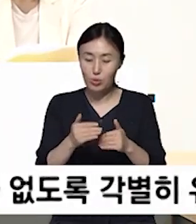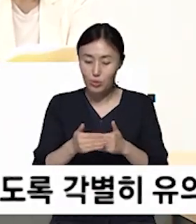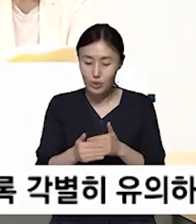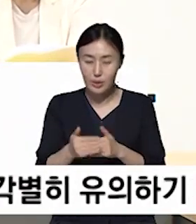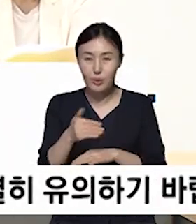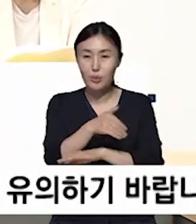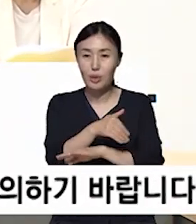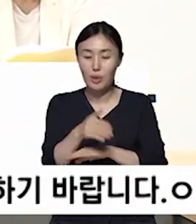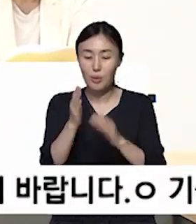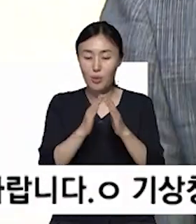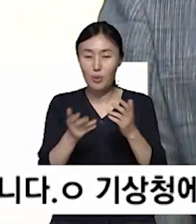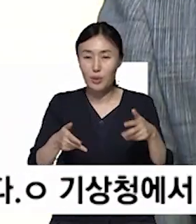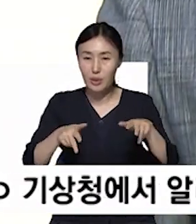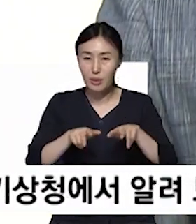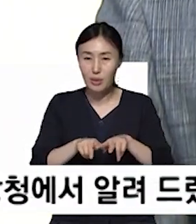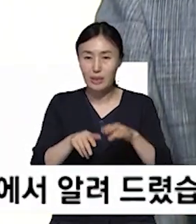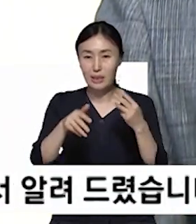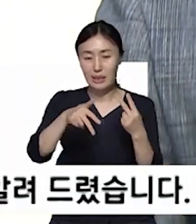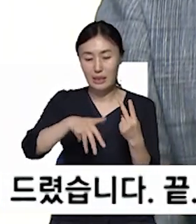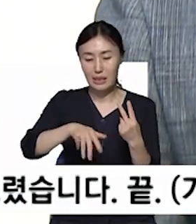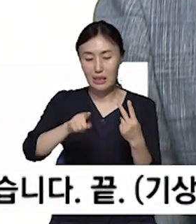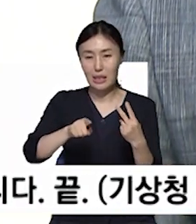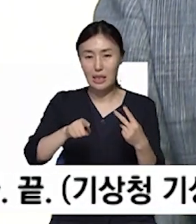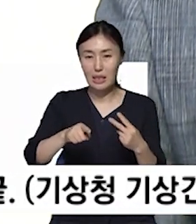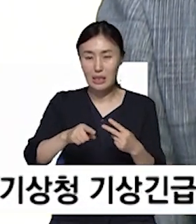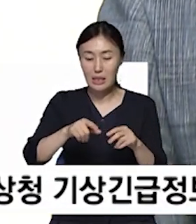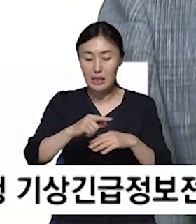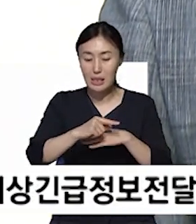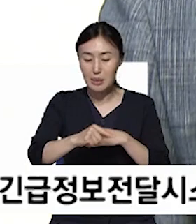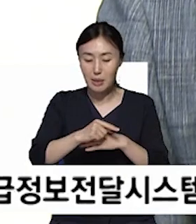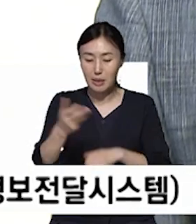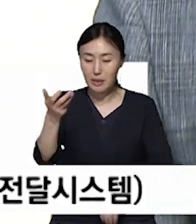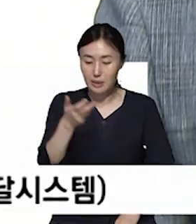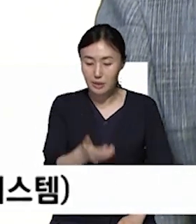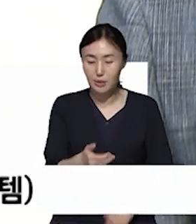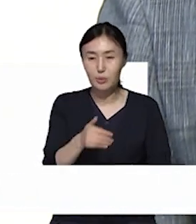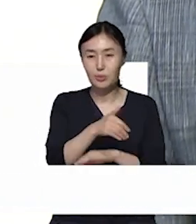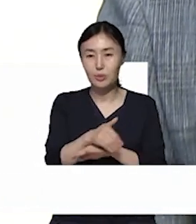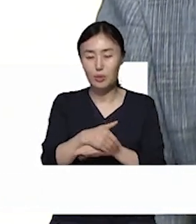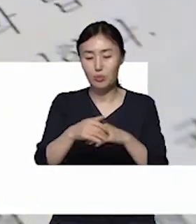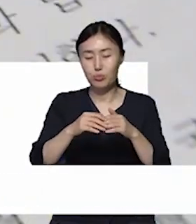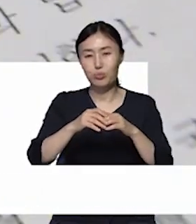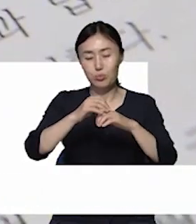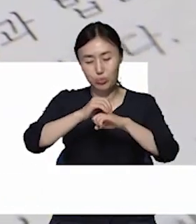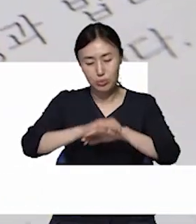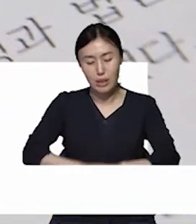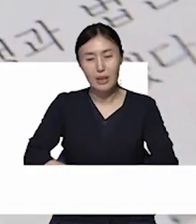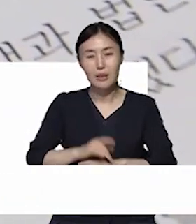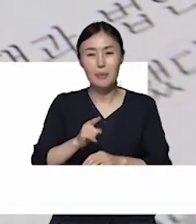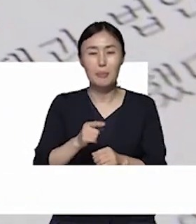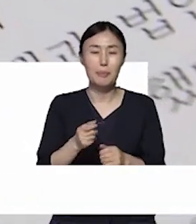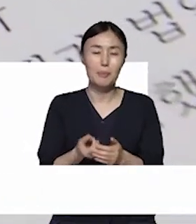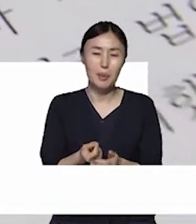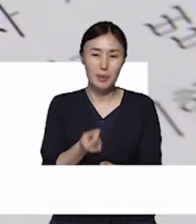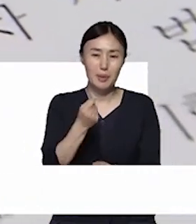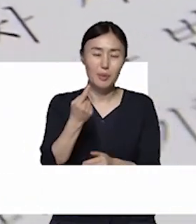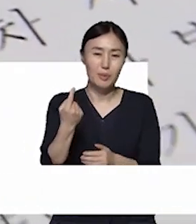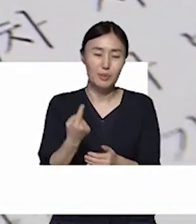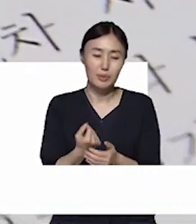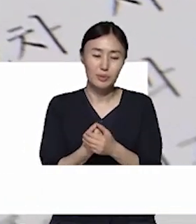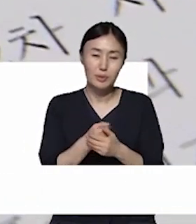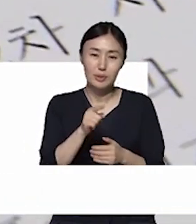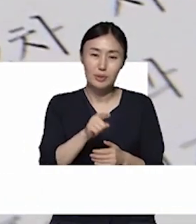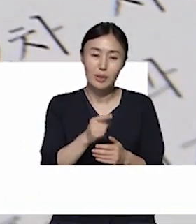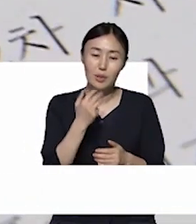예정이던 공공기관 2차 지방이전 계획은 사실상 무산됐다며 이같이 밝혔습니다. 이어 공공기관 이전 추진이